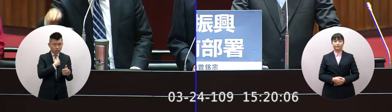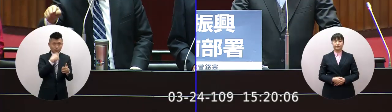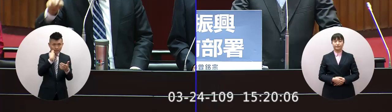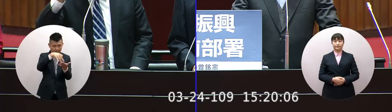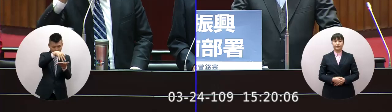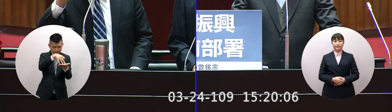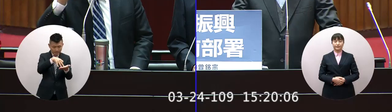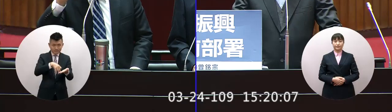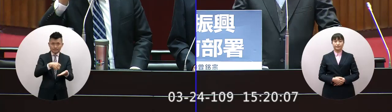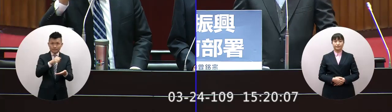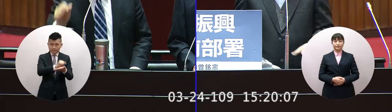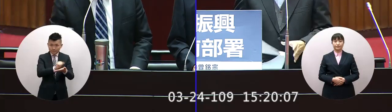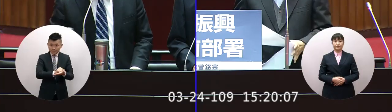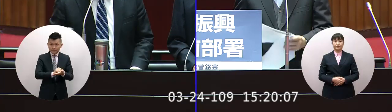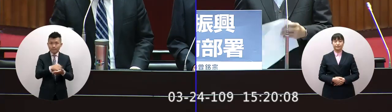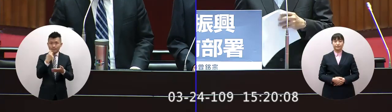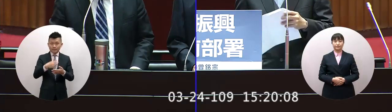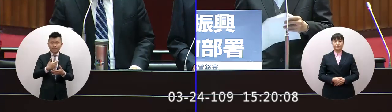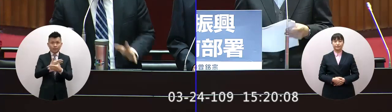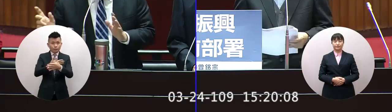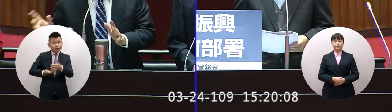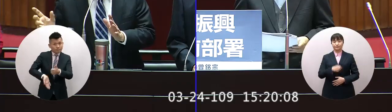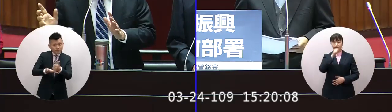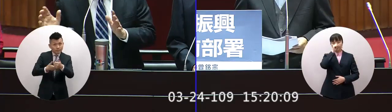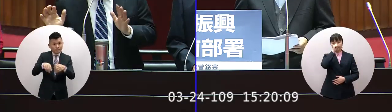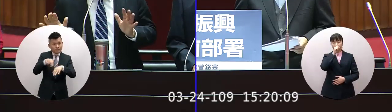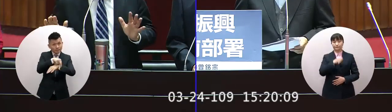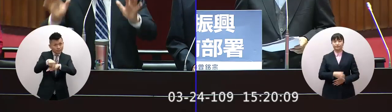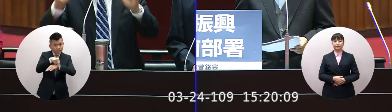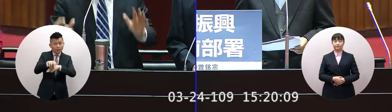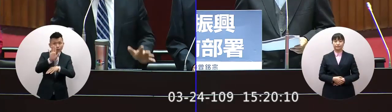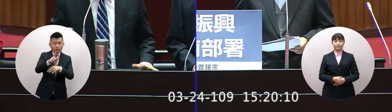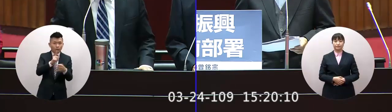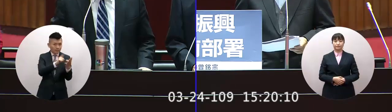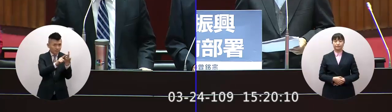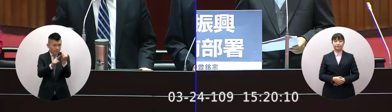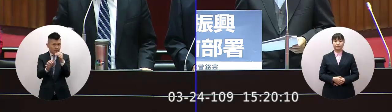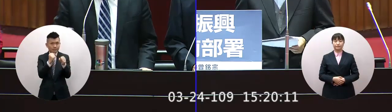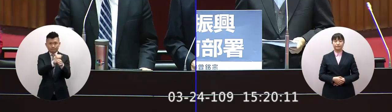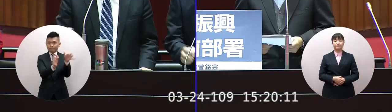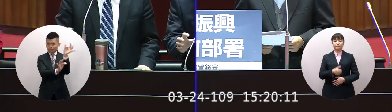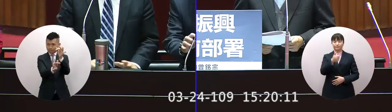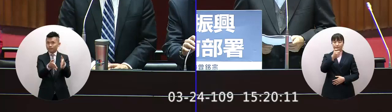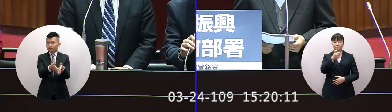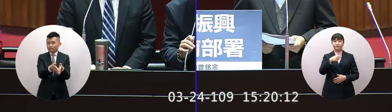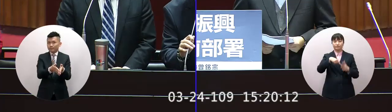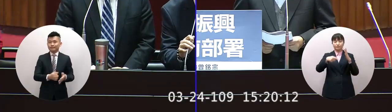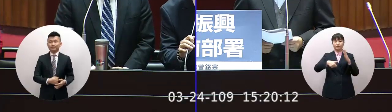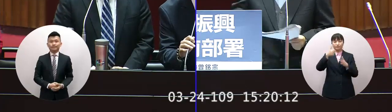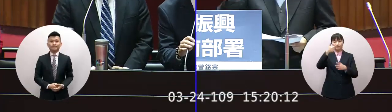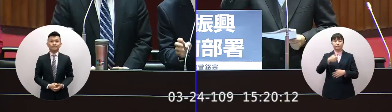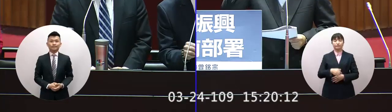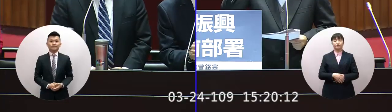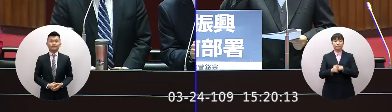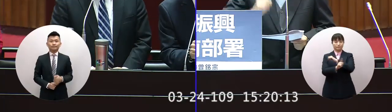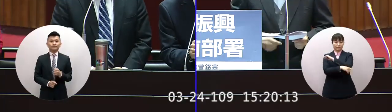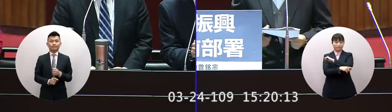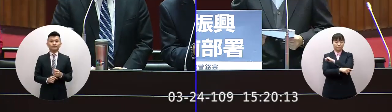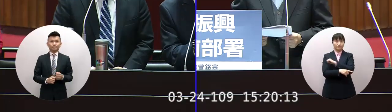管，而且还定奖励措施。 好， 咱即回就感觉家拢要做。 好，谢谢院长。 我是咪甲委员